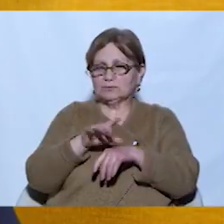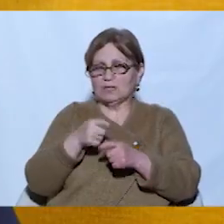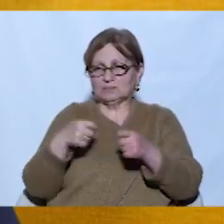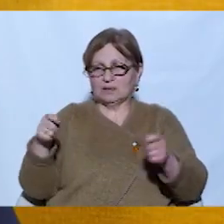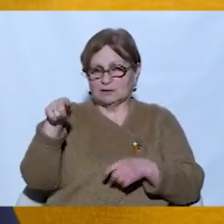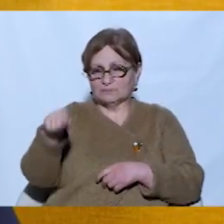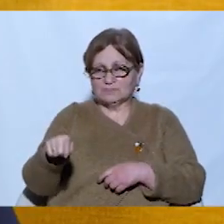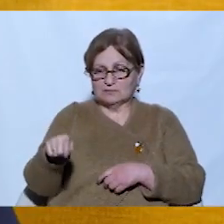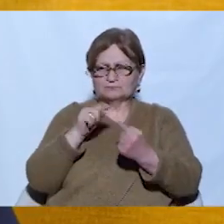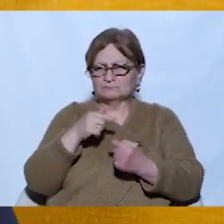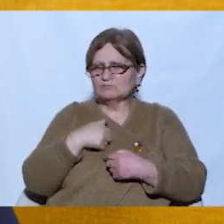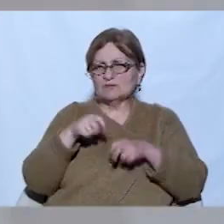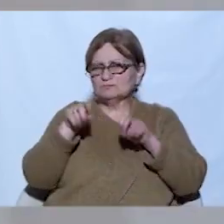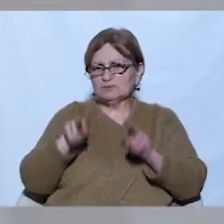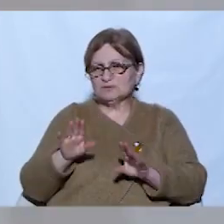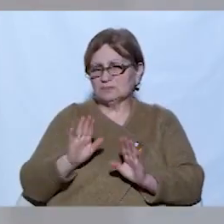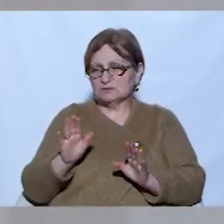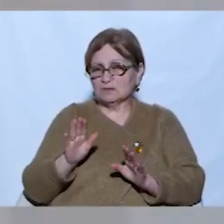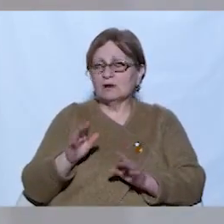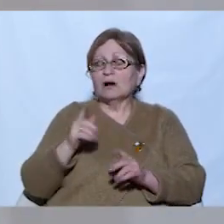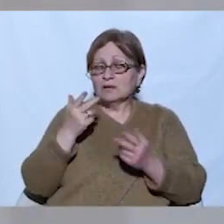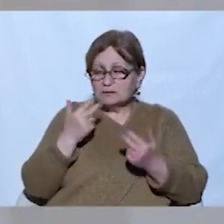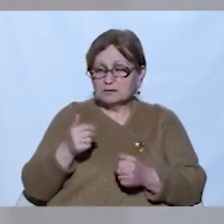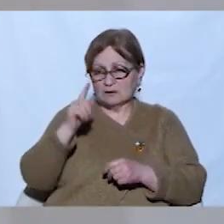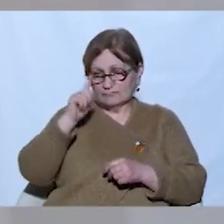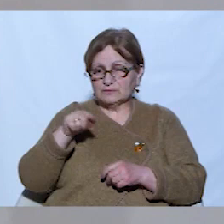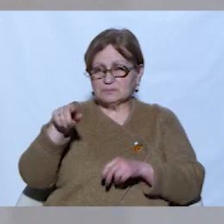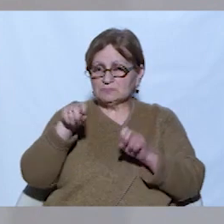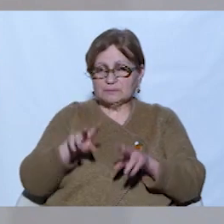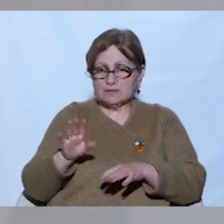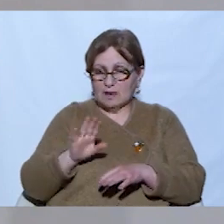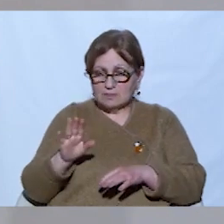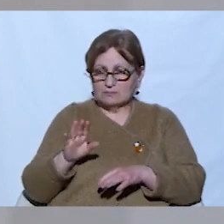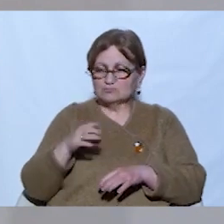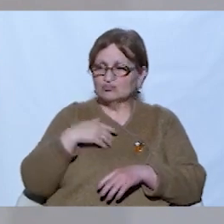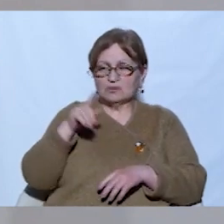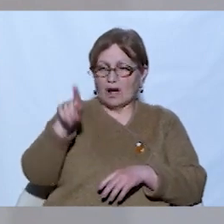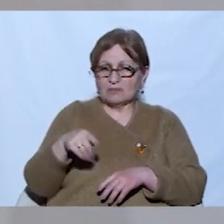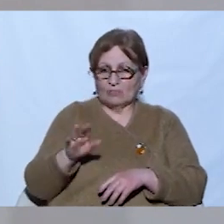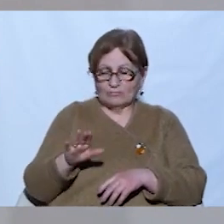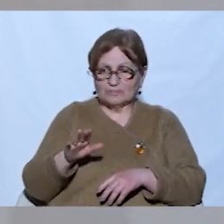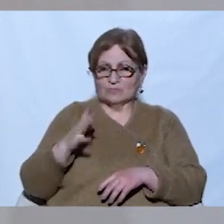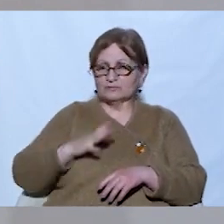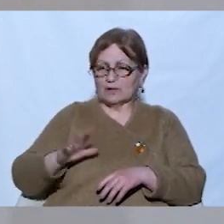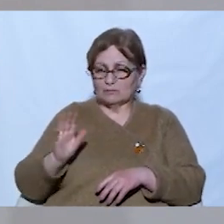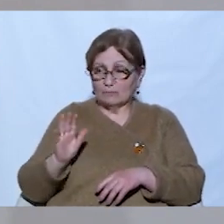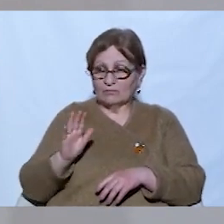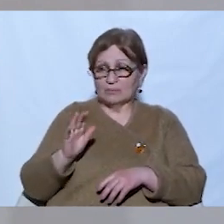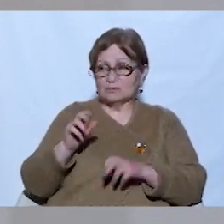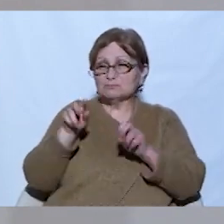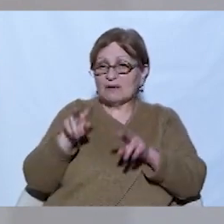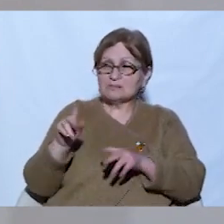სადაც ბავშვი ძირითად დროს ატარებს. შეიძლება მშობლები აპროტესტებენ ხოლმე, რომ ჩვენ არ ვართ სპეციალისტები. დიახ, ისინი არ არიან სპეციალისტები და ნამდვილად